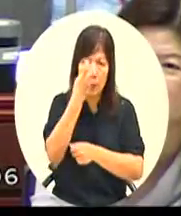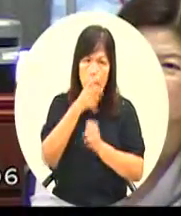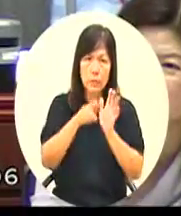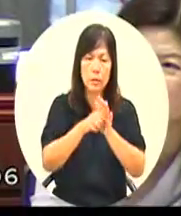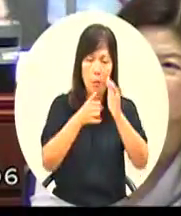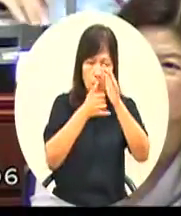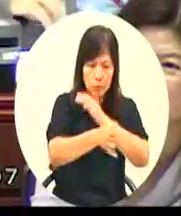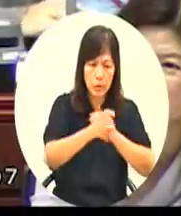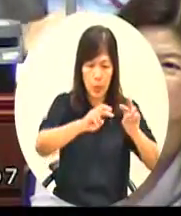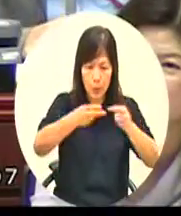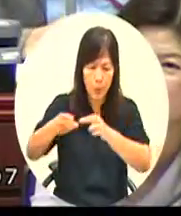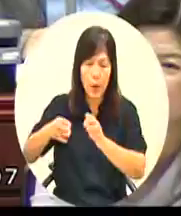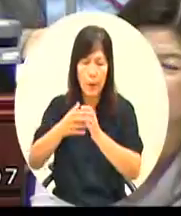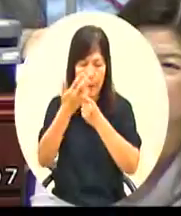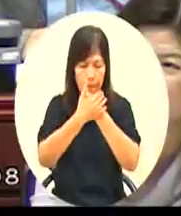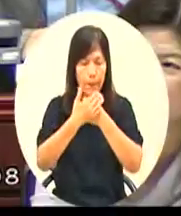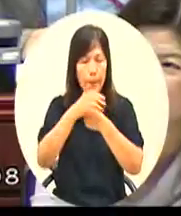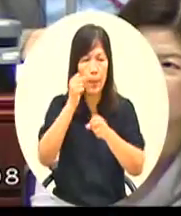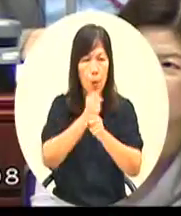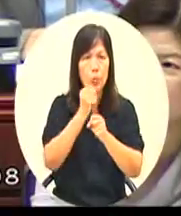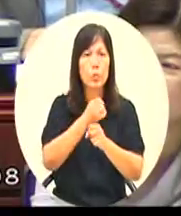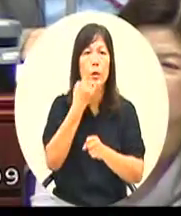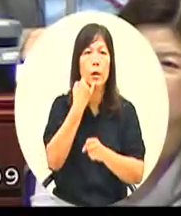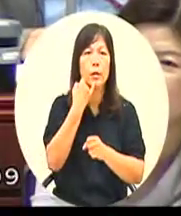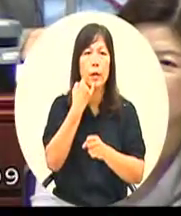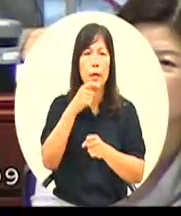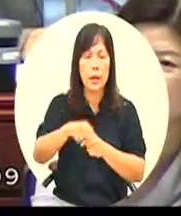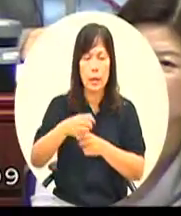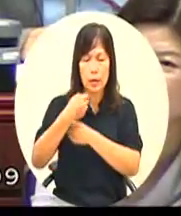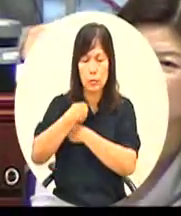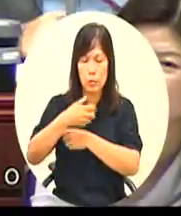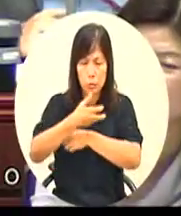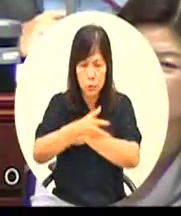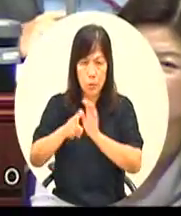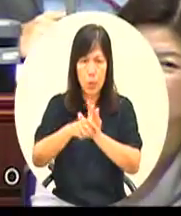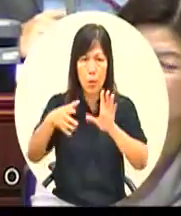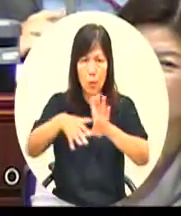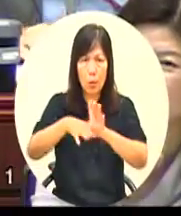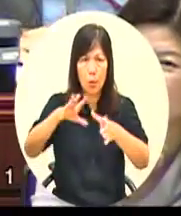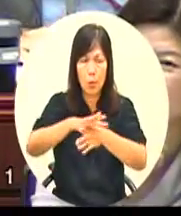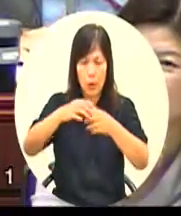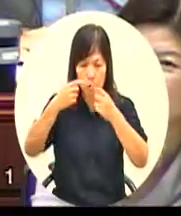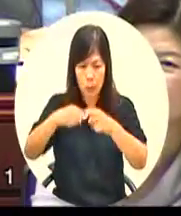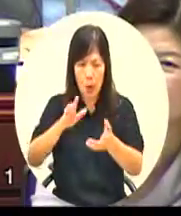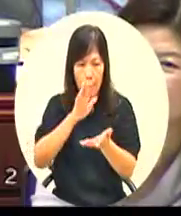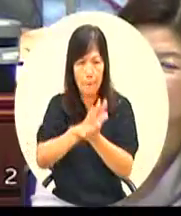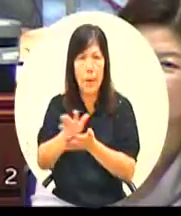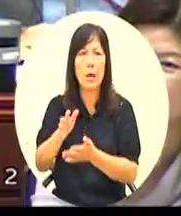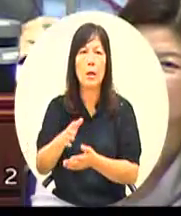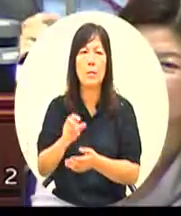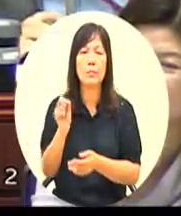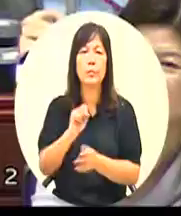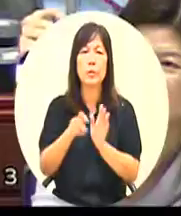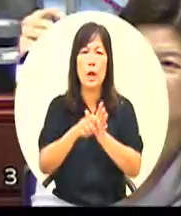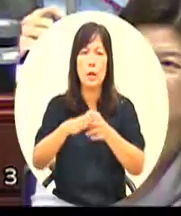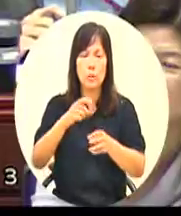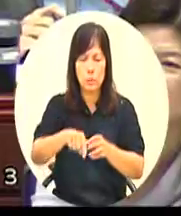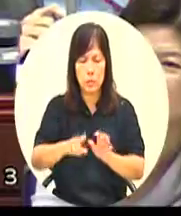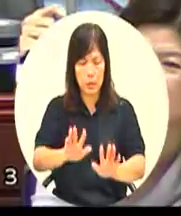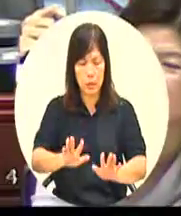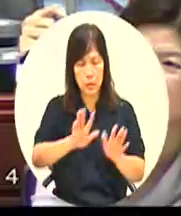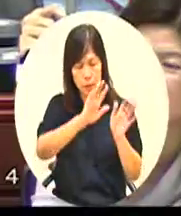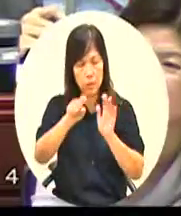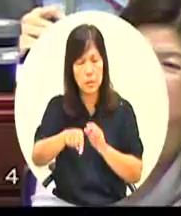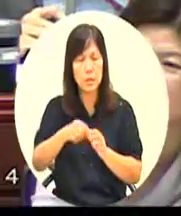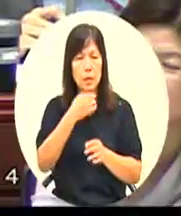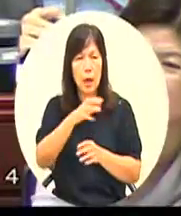做一些修缮跟维护的工作，不要让眷村文化在这个断层当中就这样子消失了。那这个是目前的状况。那至于说